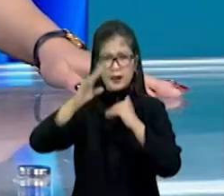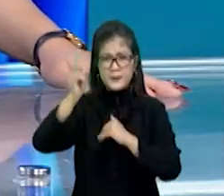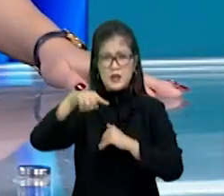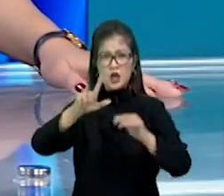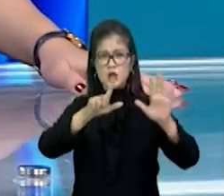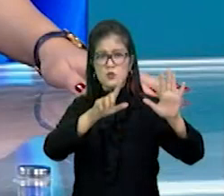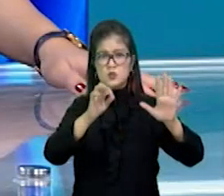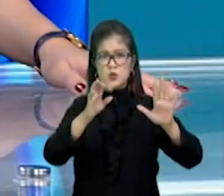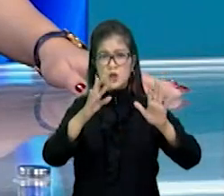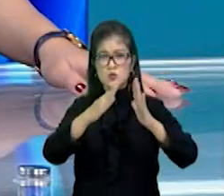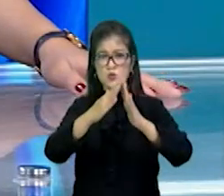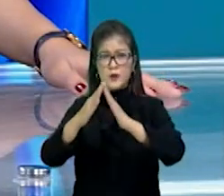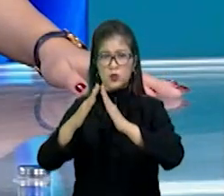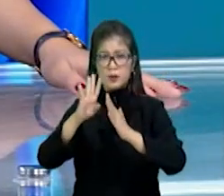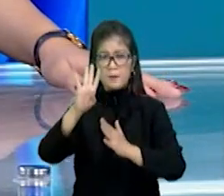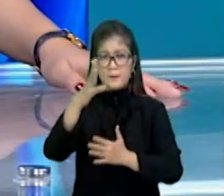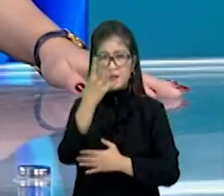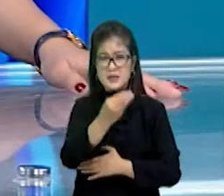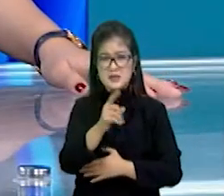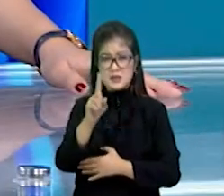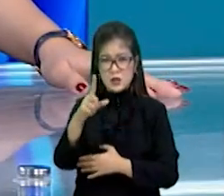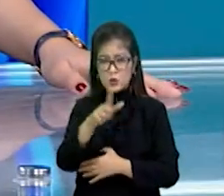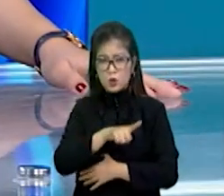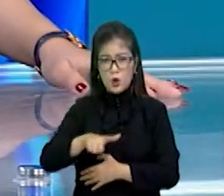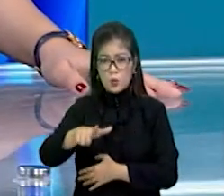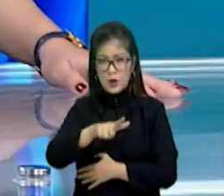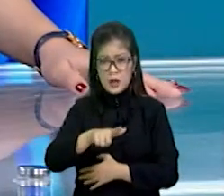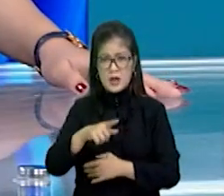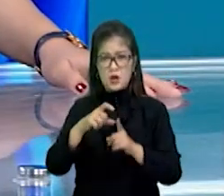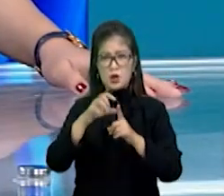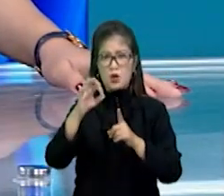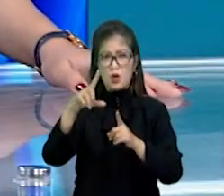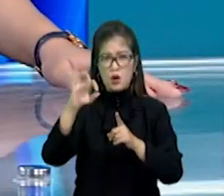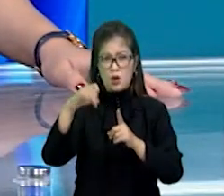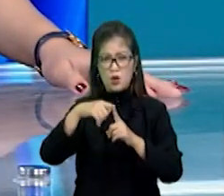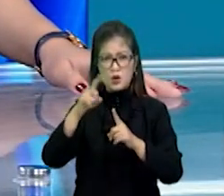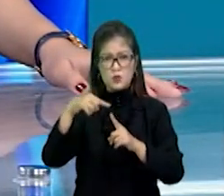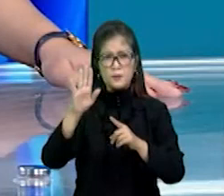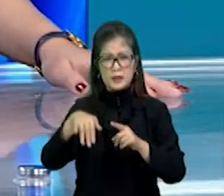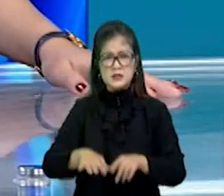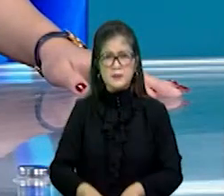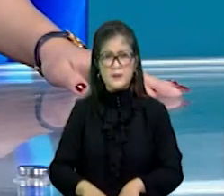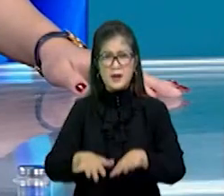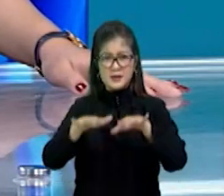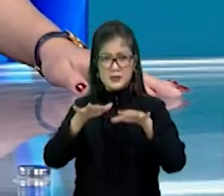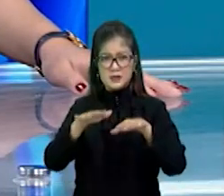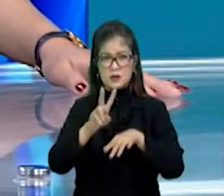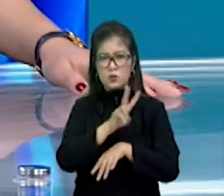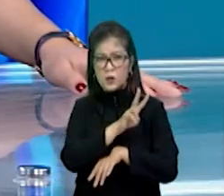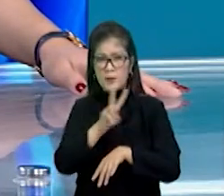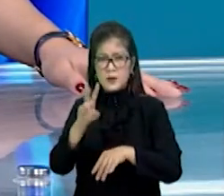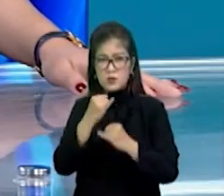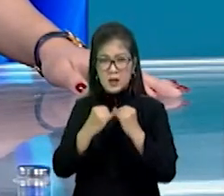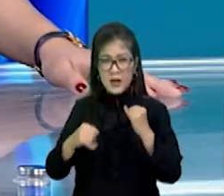dan 1 kelurahan di Kecamatan Dolok Masihul terendam banjir. Dalam 2 pekan terakhir, banjir juga telah merendam ribuan rumah